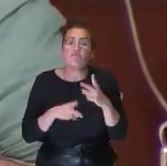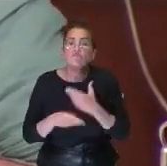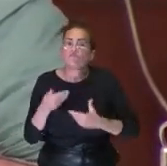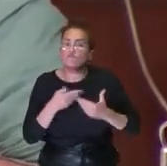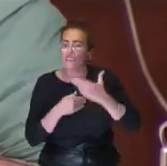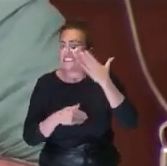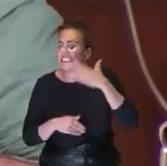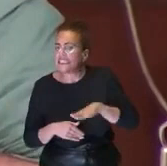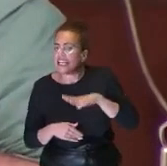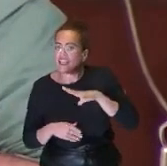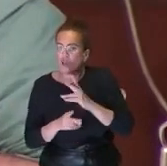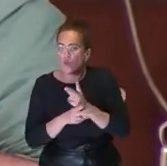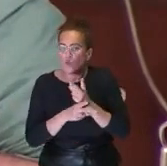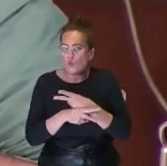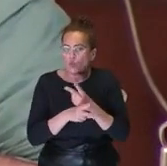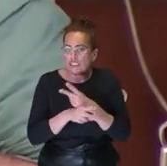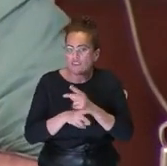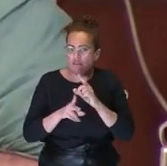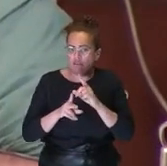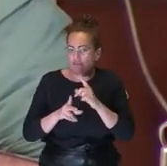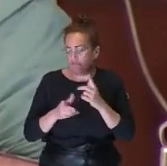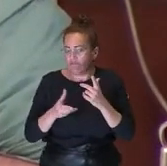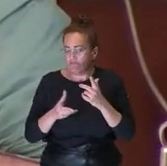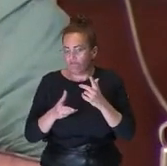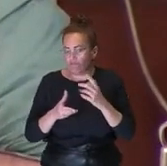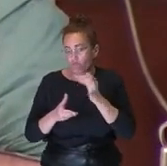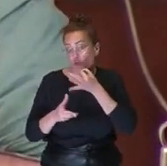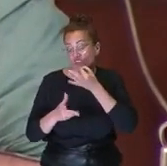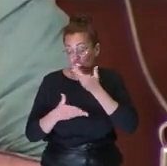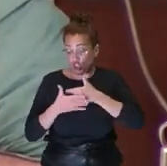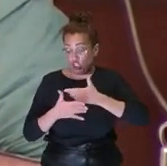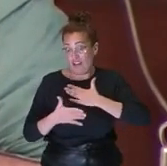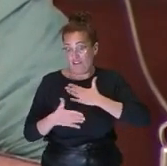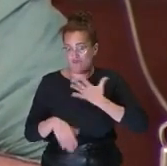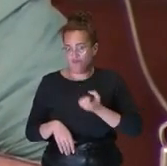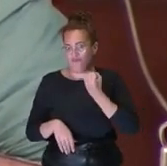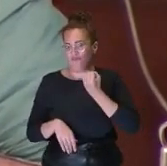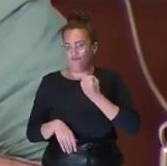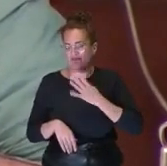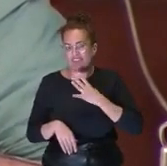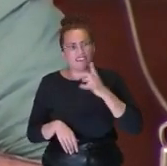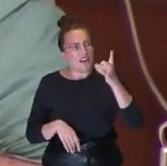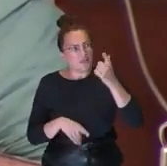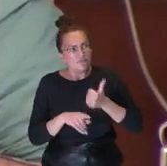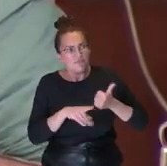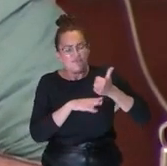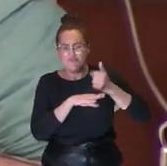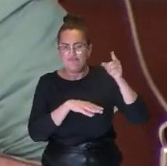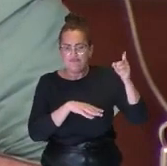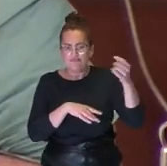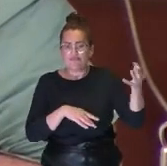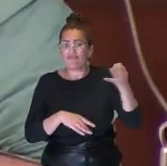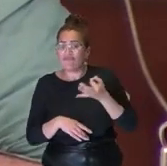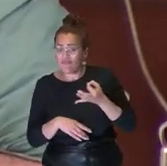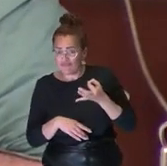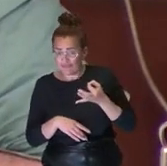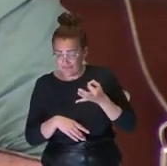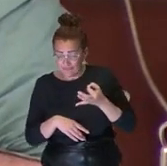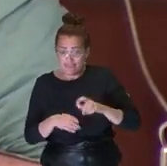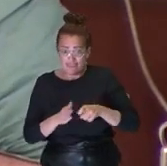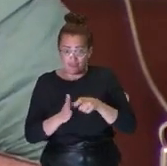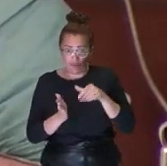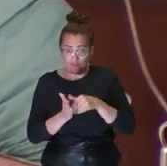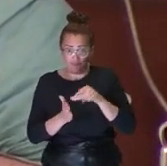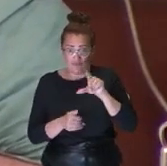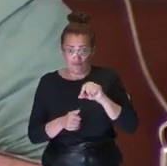outil, et on constate, et c'est les données de la Urba hein, qui nous disent ça, que depuis 2020 nous avons une